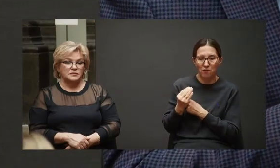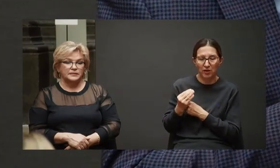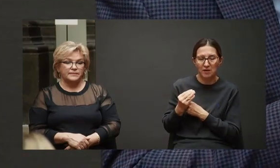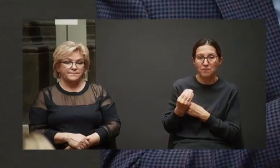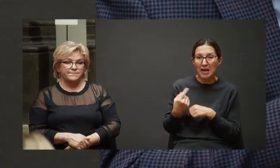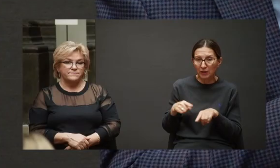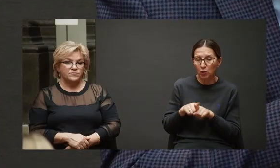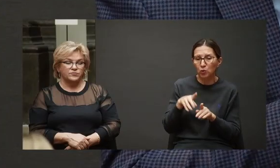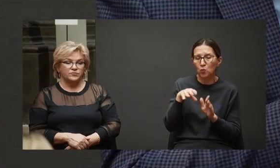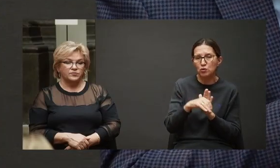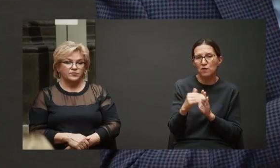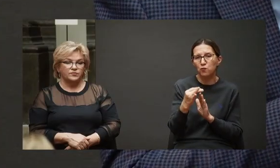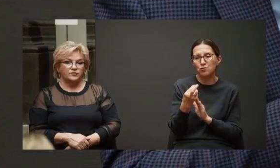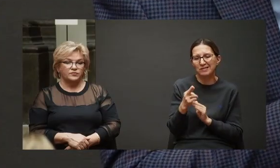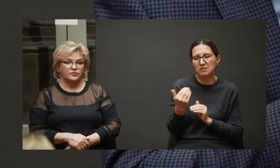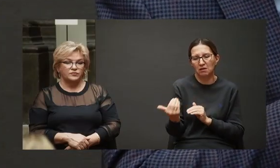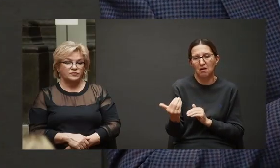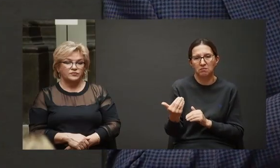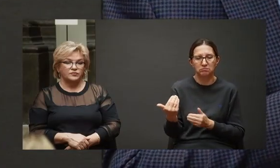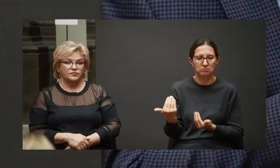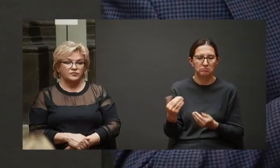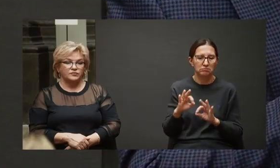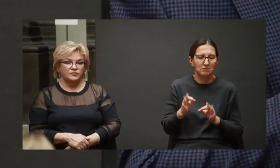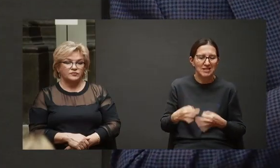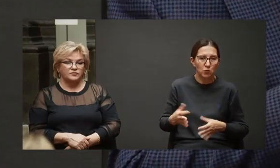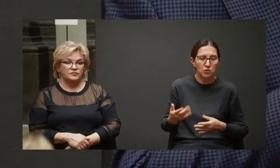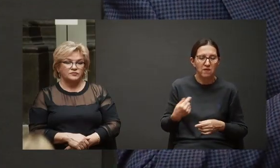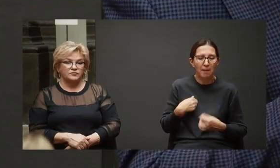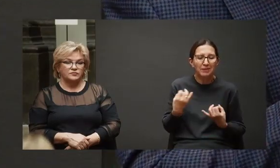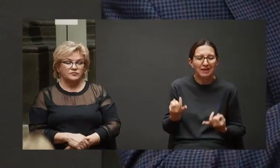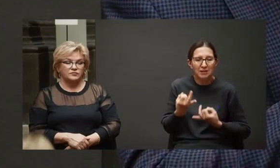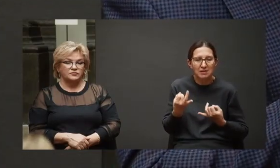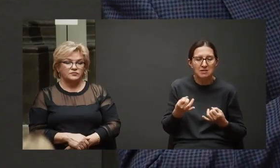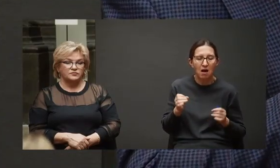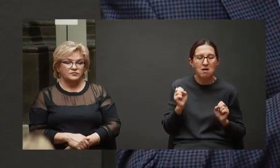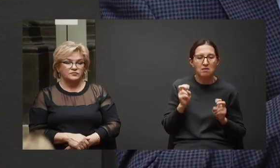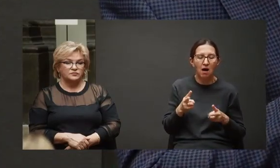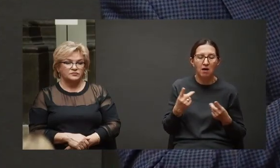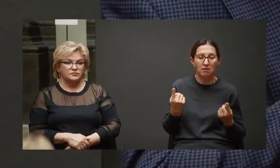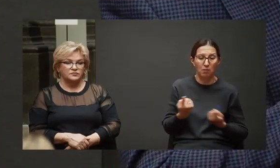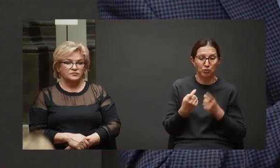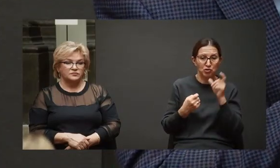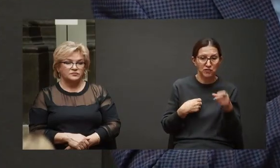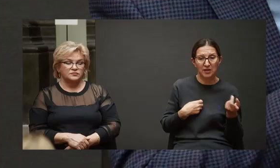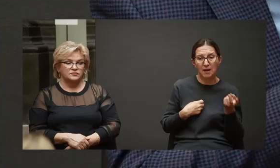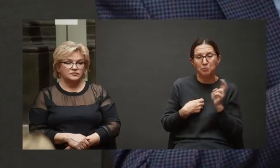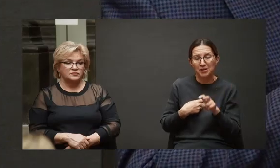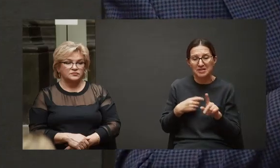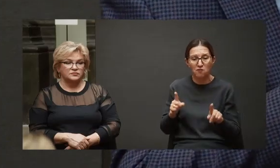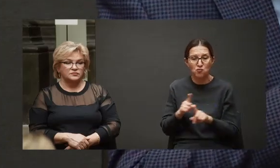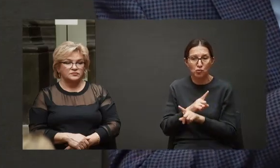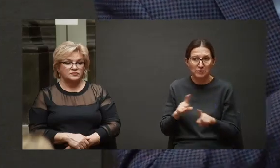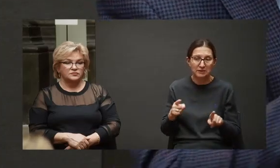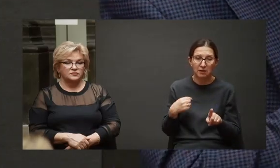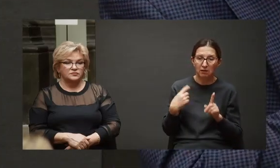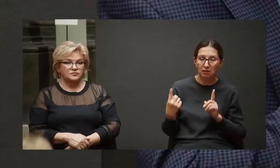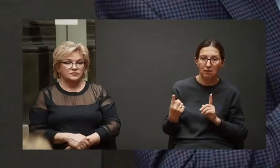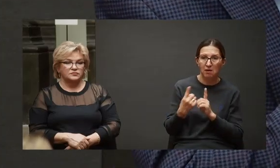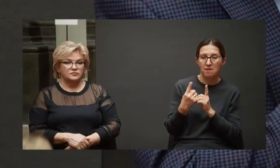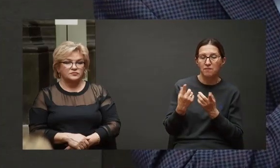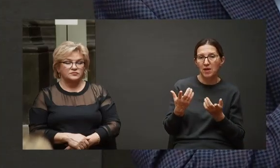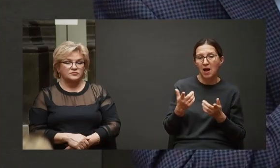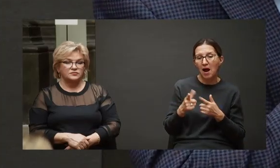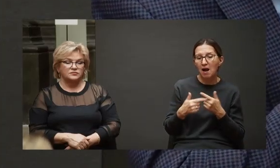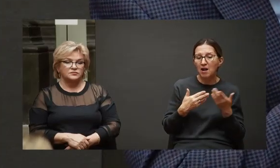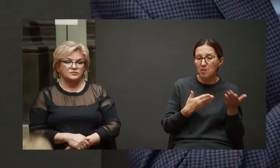функций искусства. Меня интересует, в общем, в данном случае диалог обычного человека в музее либо до стадии учителя